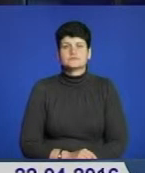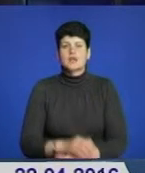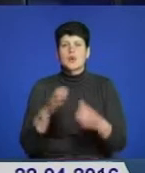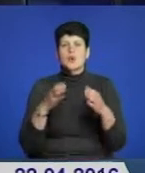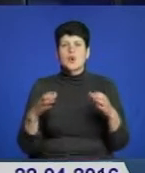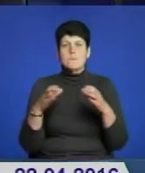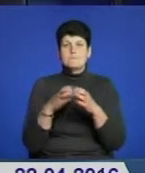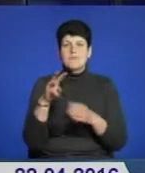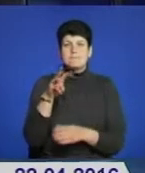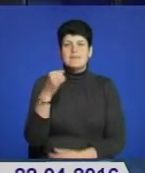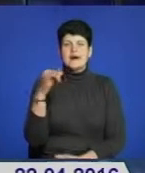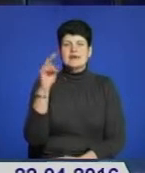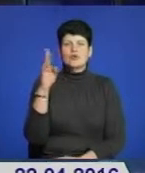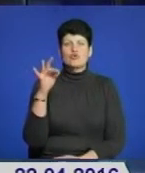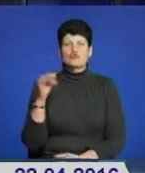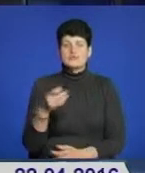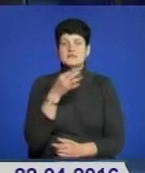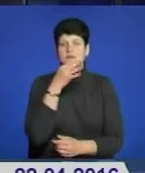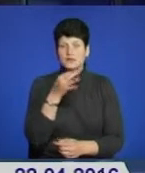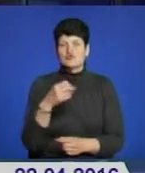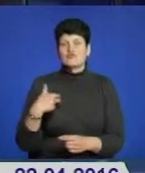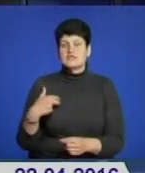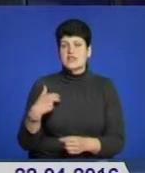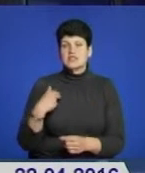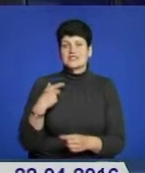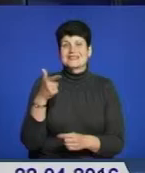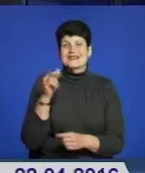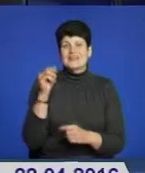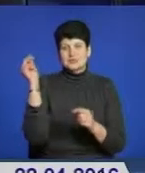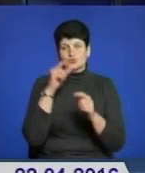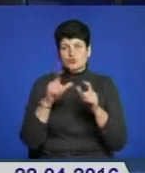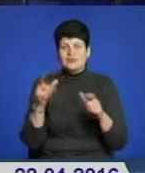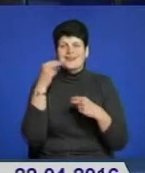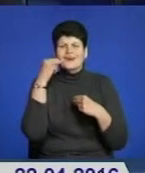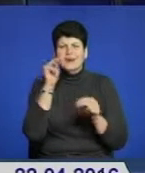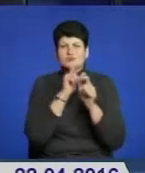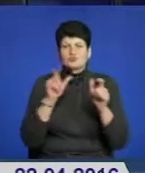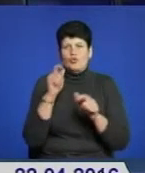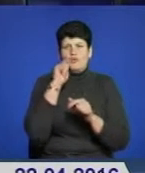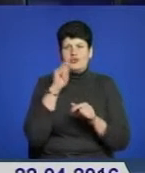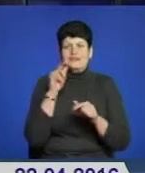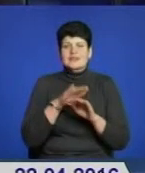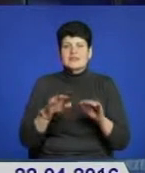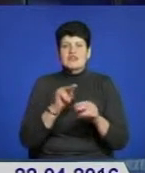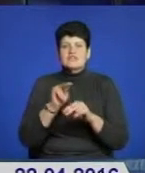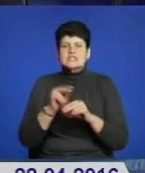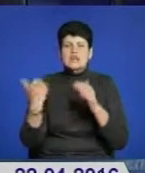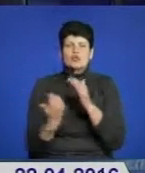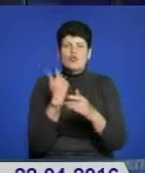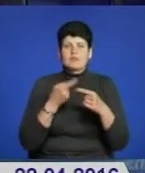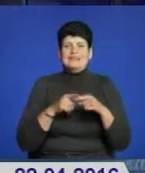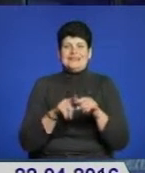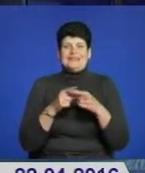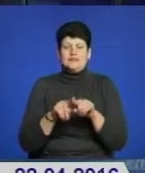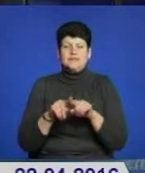Компанія Microsoft визнала Заліщицьку гімназію однією з кращих шкіл в Україні, де дітей навчають за новітніми технологіями. У навчальному